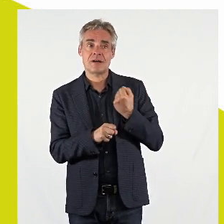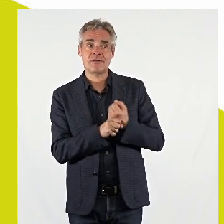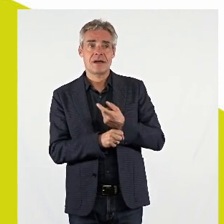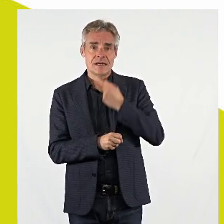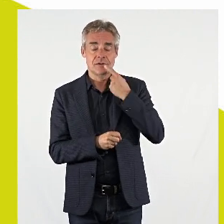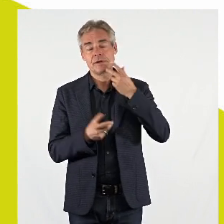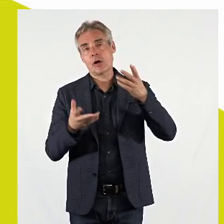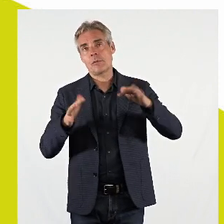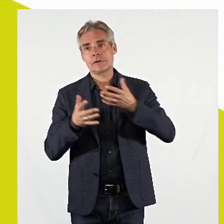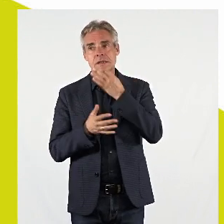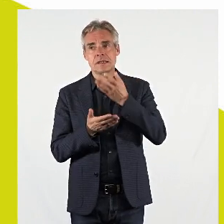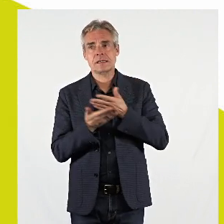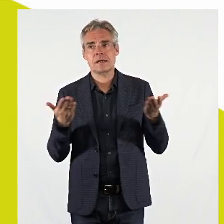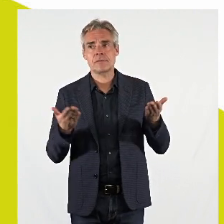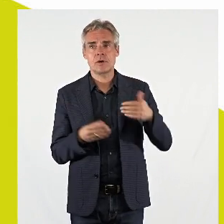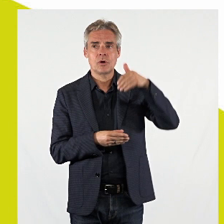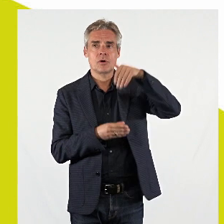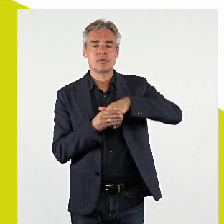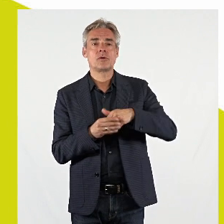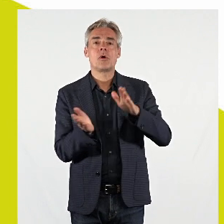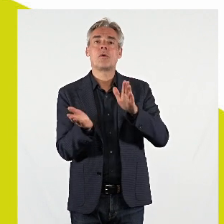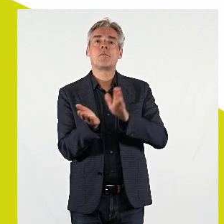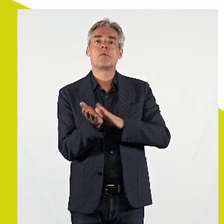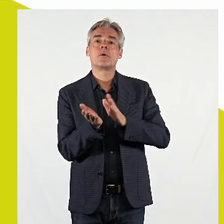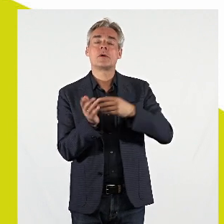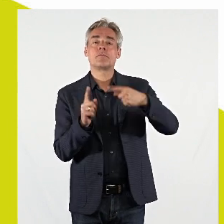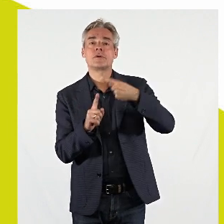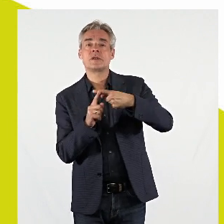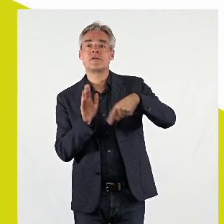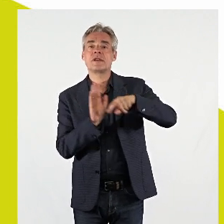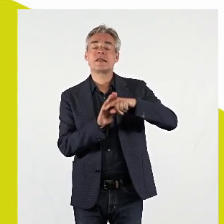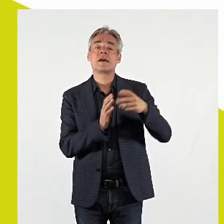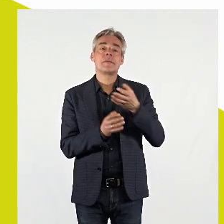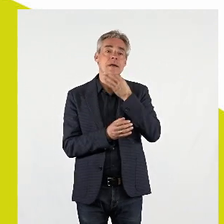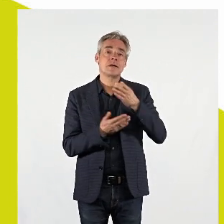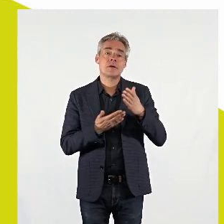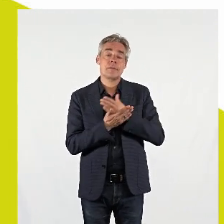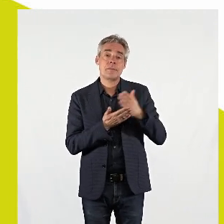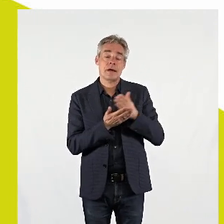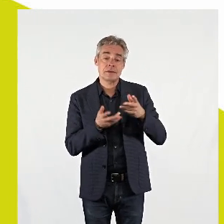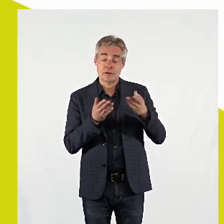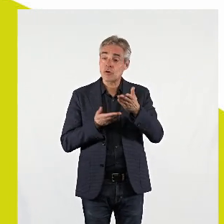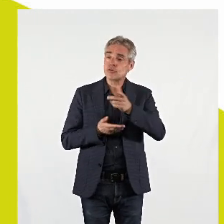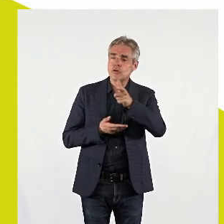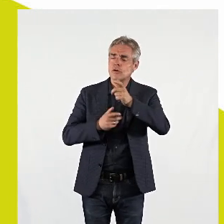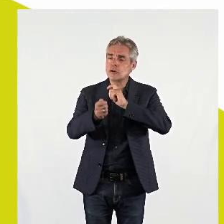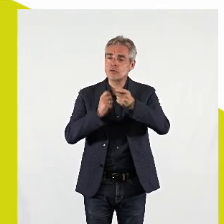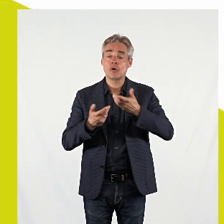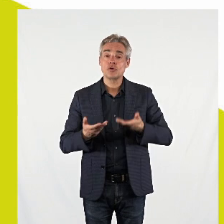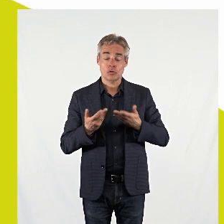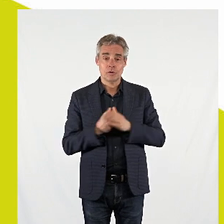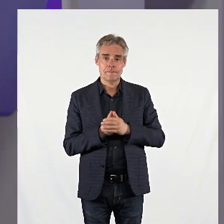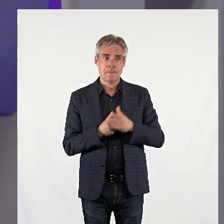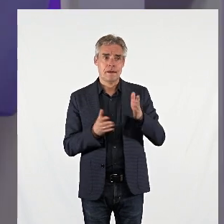simple, intègre une notion de bonus-malus. On en a parlé quand on a préparé cette séance. En fait, aujourd'hui, dans le